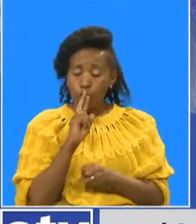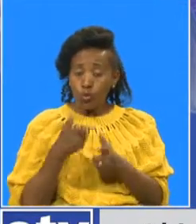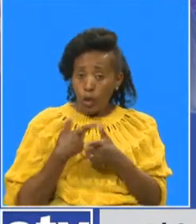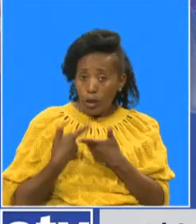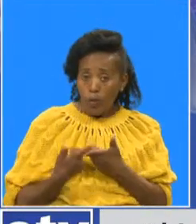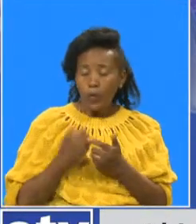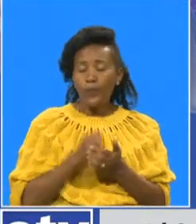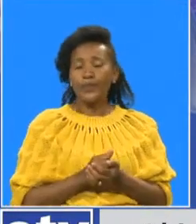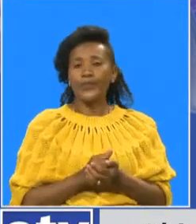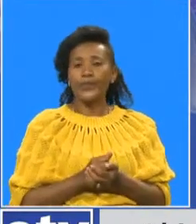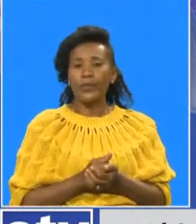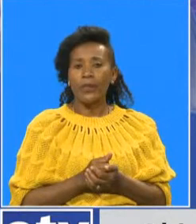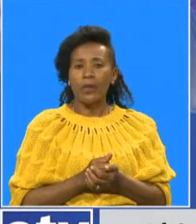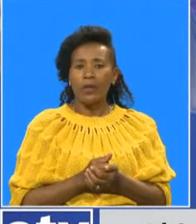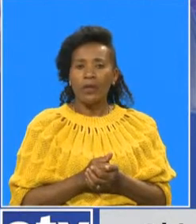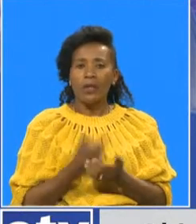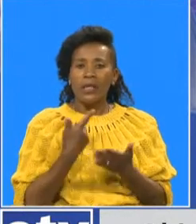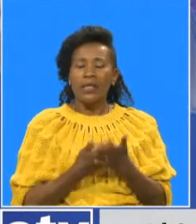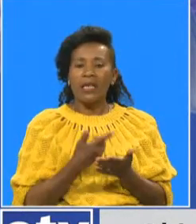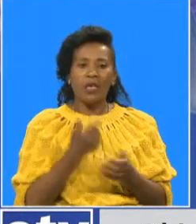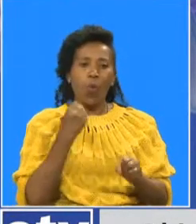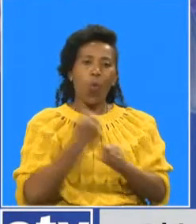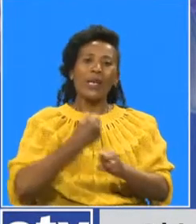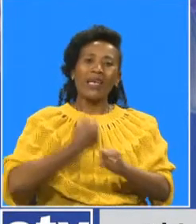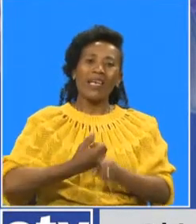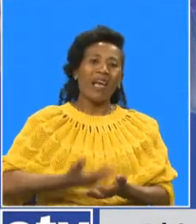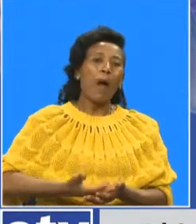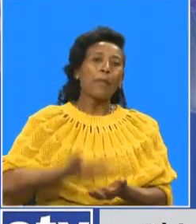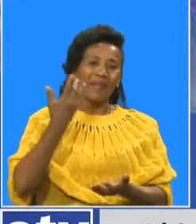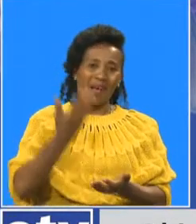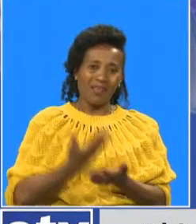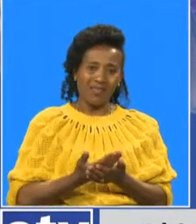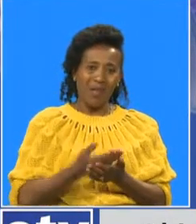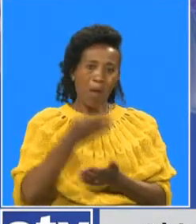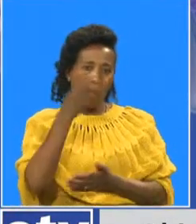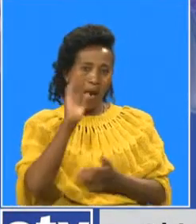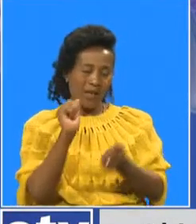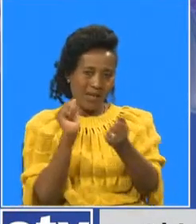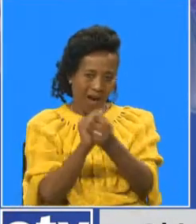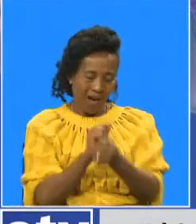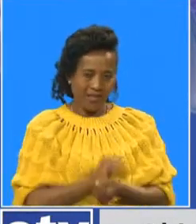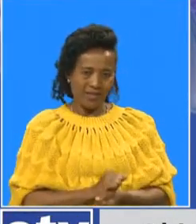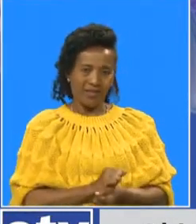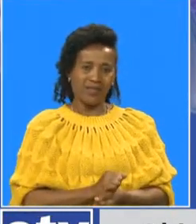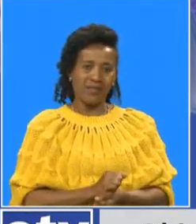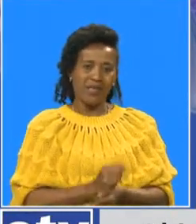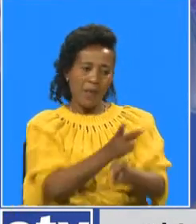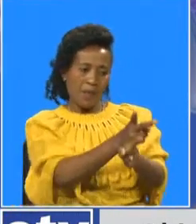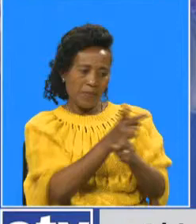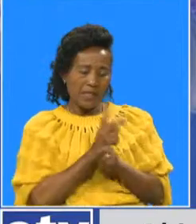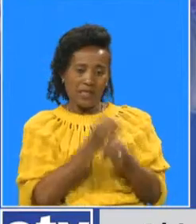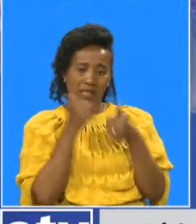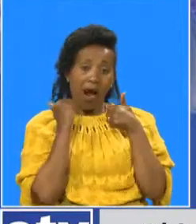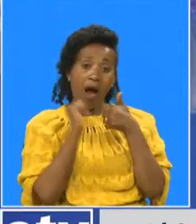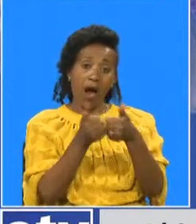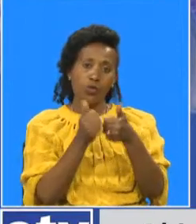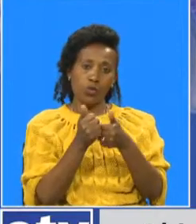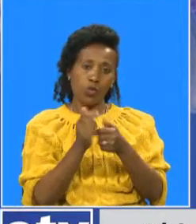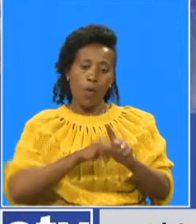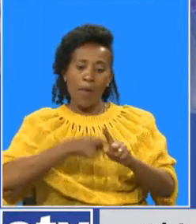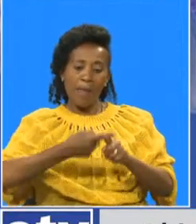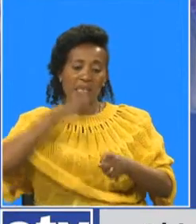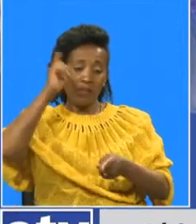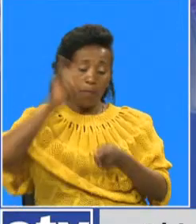ደግሞ የወርኪንግ ካፒታል እጥረት ያለባቸው ባንኮች ጋር ብድር ራሱ